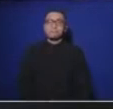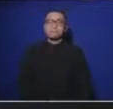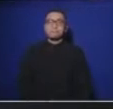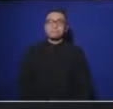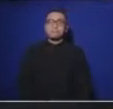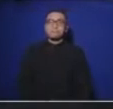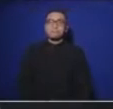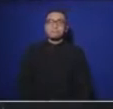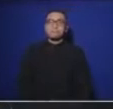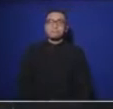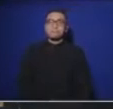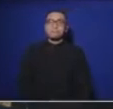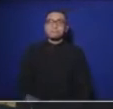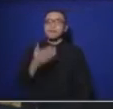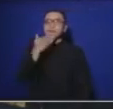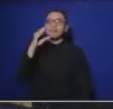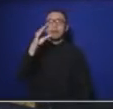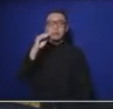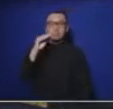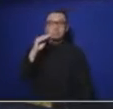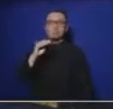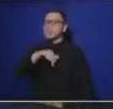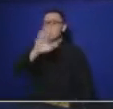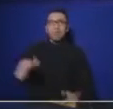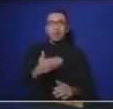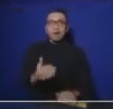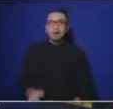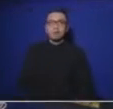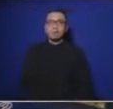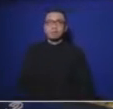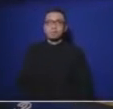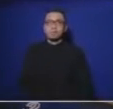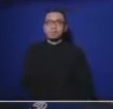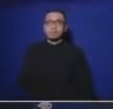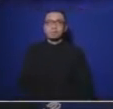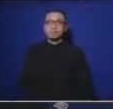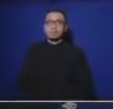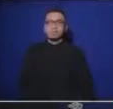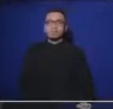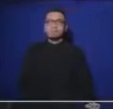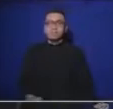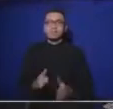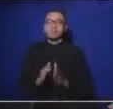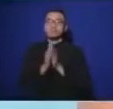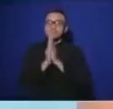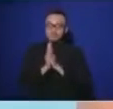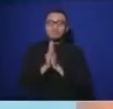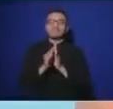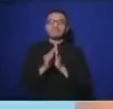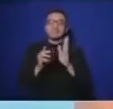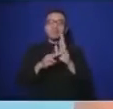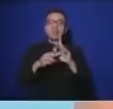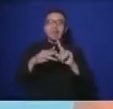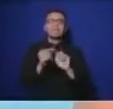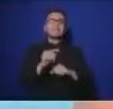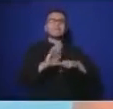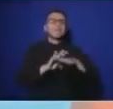Selamat malam, salam sejahtera bagi kita semuanya. Om Swastiastu, Namo Buddhaya, salam kebajikan. Yang saya